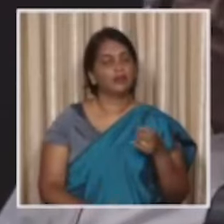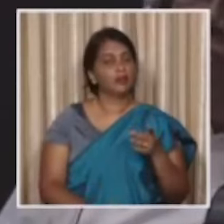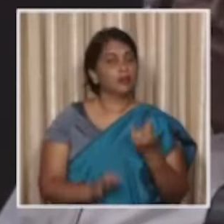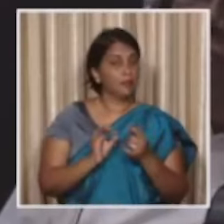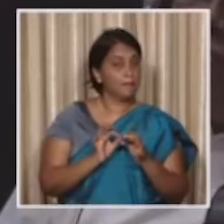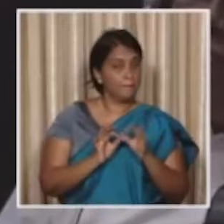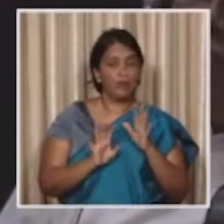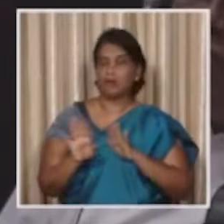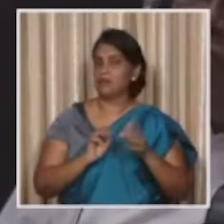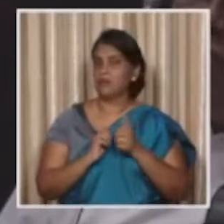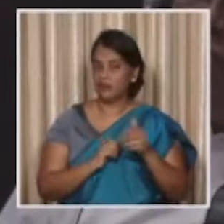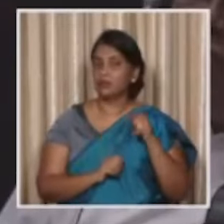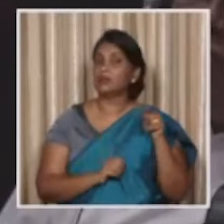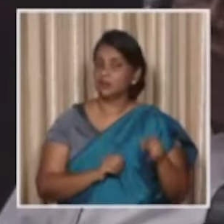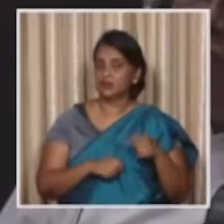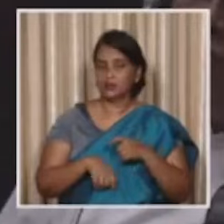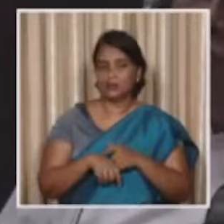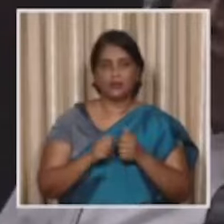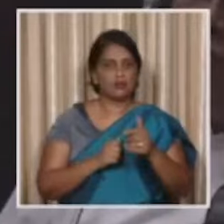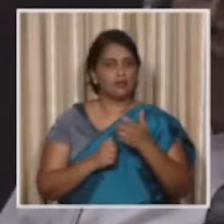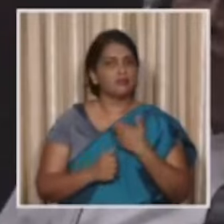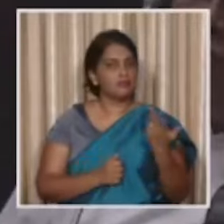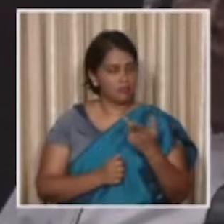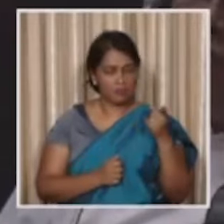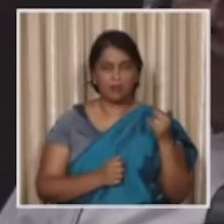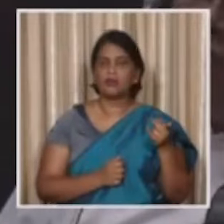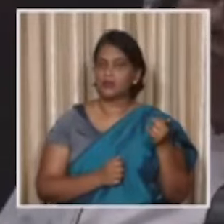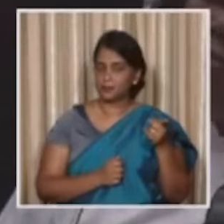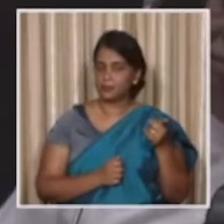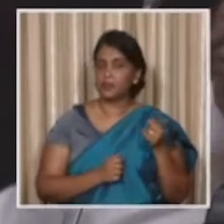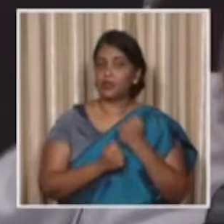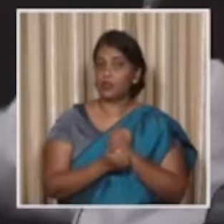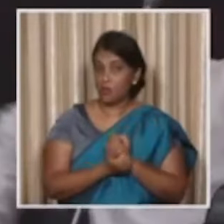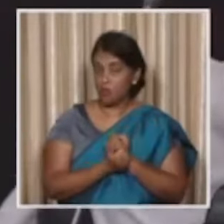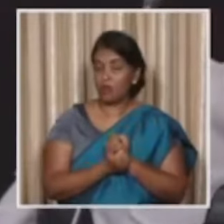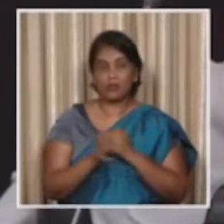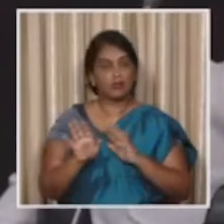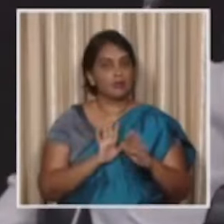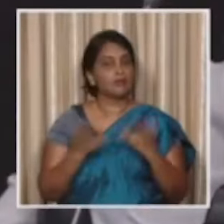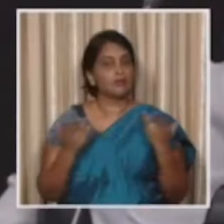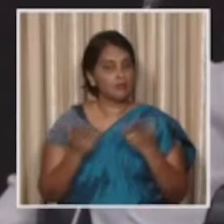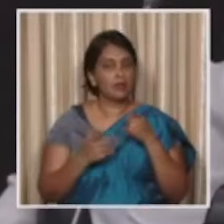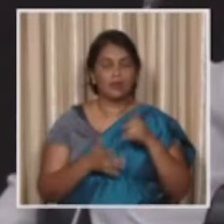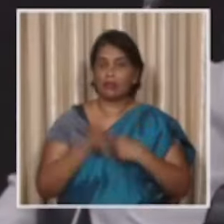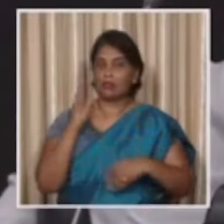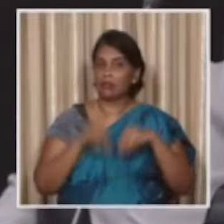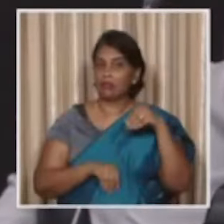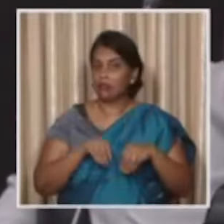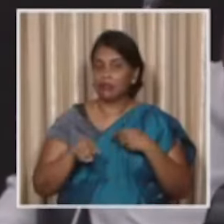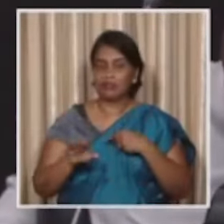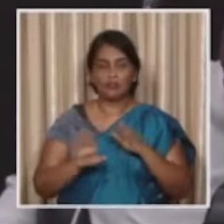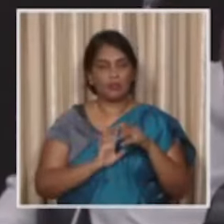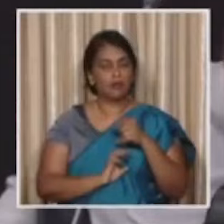බිලියන් වලින් ඒක හැසිරෙව්වා. මේ වතාවේ කරගන්න බැරි වෙනකොට ඒ පොලිසිය හසුරව ගන්න බැරි වෙනකොට දේශපාලඥයෝ